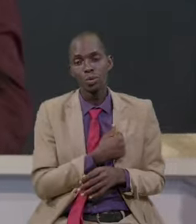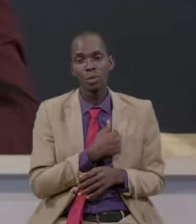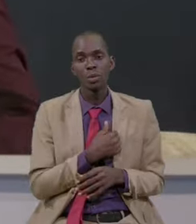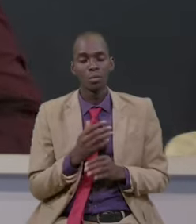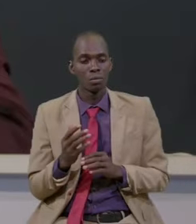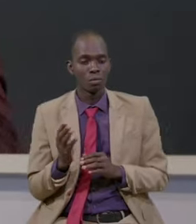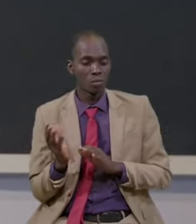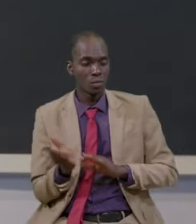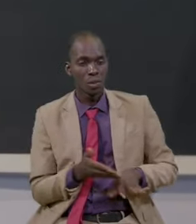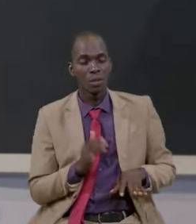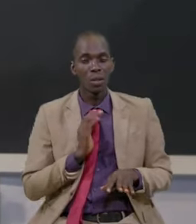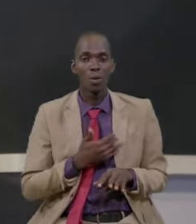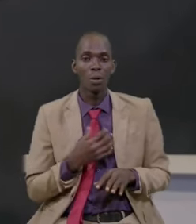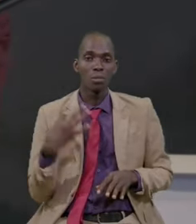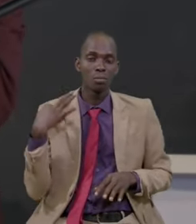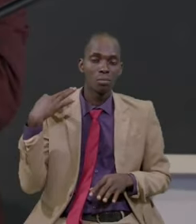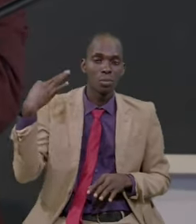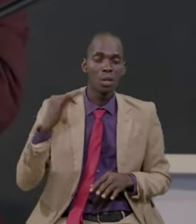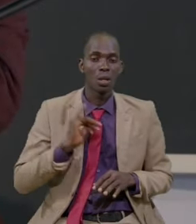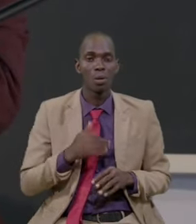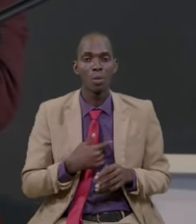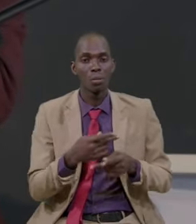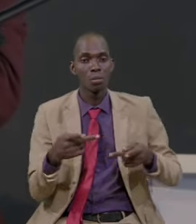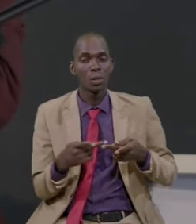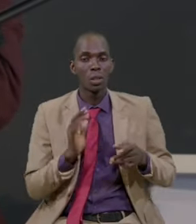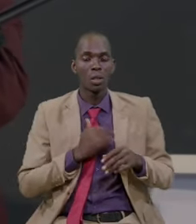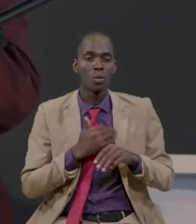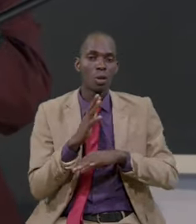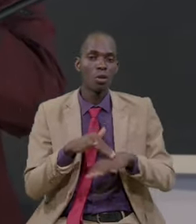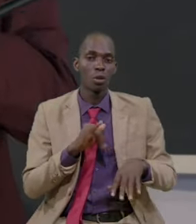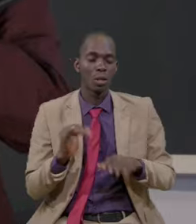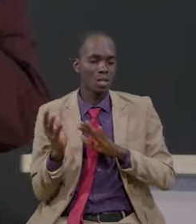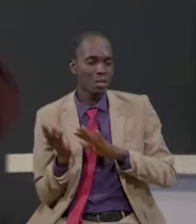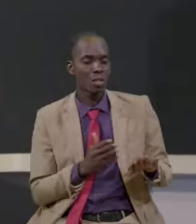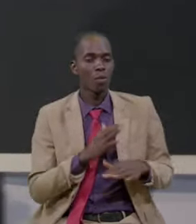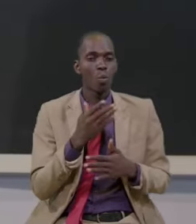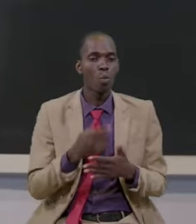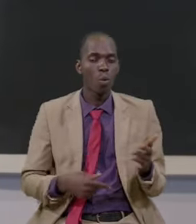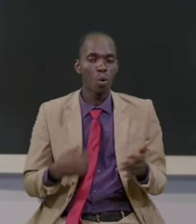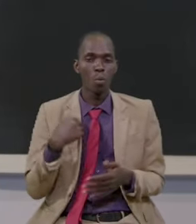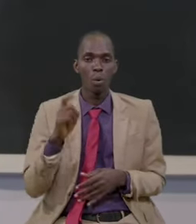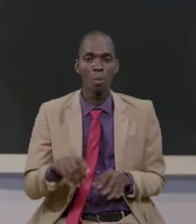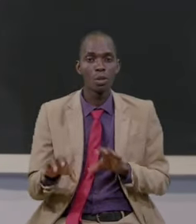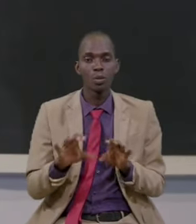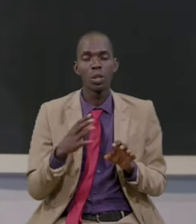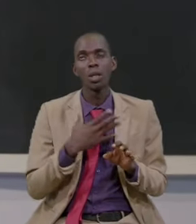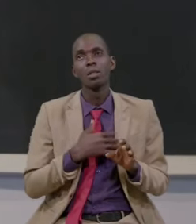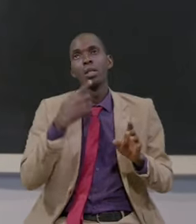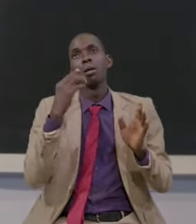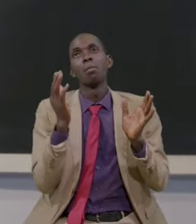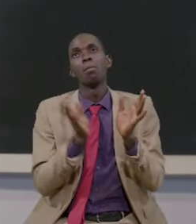nous abdiquons notre position, notre appel, et nous abandonnons ce que nous devons faire, et nous disons gloire à